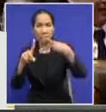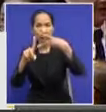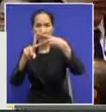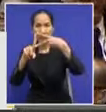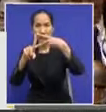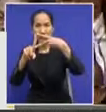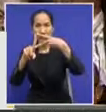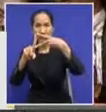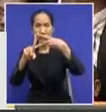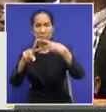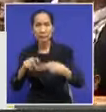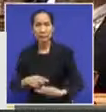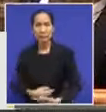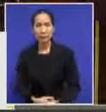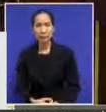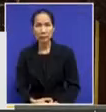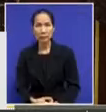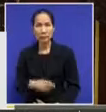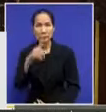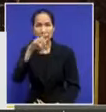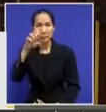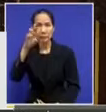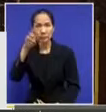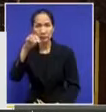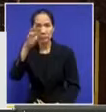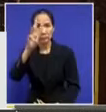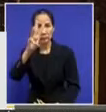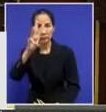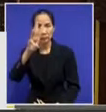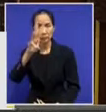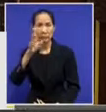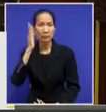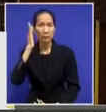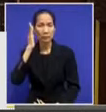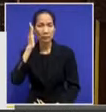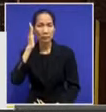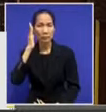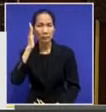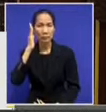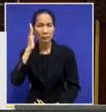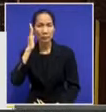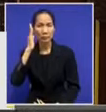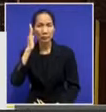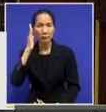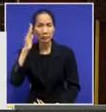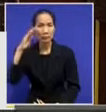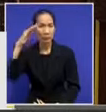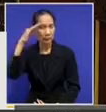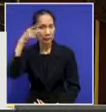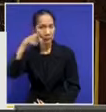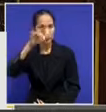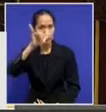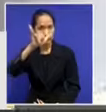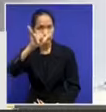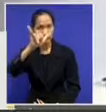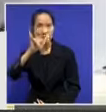รจึงรุ่งเรืองกิจครับ 166พลเรือเอกณรงค์พิพัฒนาไส พลเอกประยุทธ์จัน